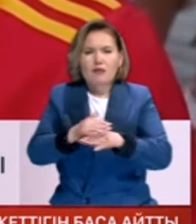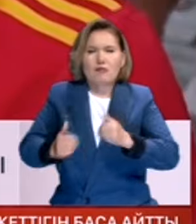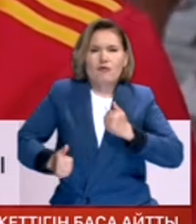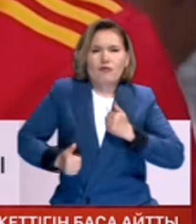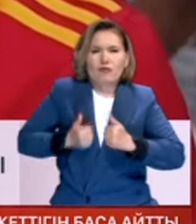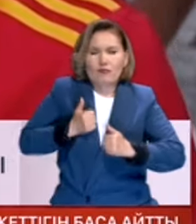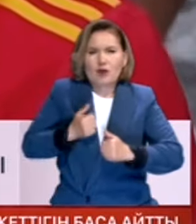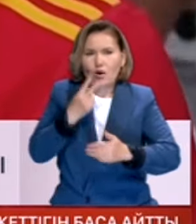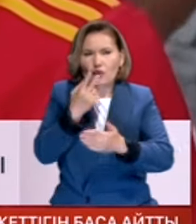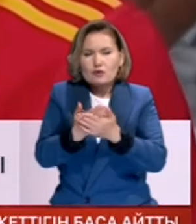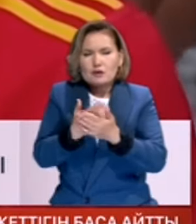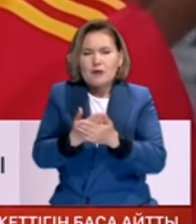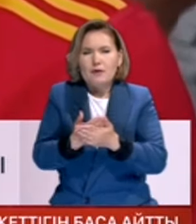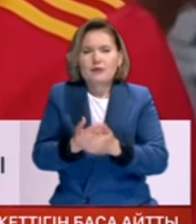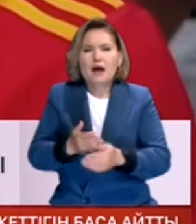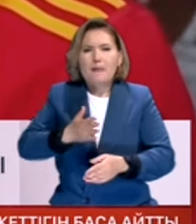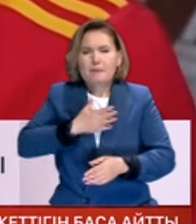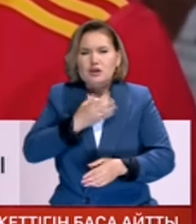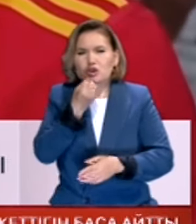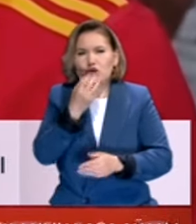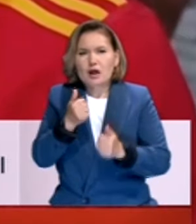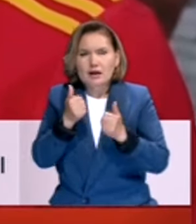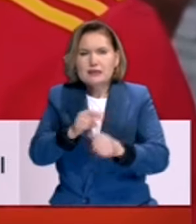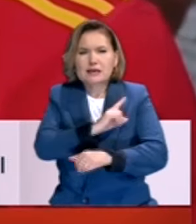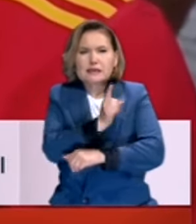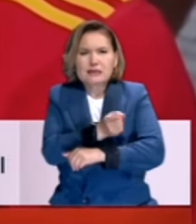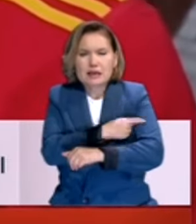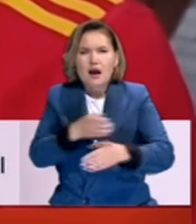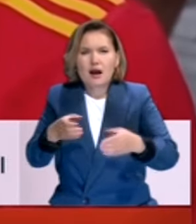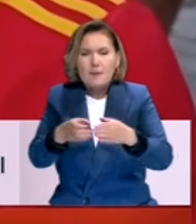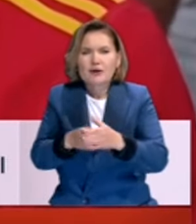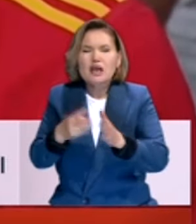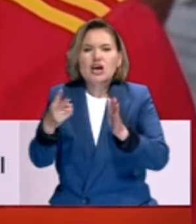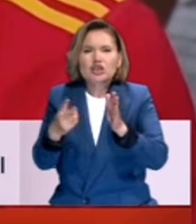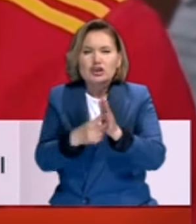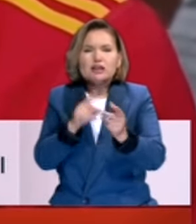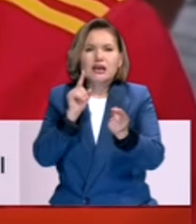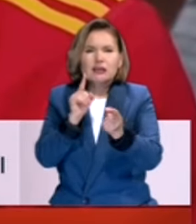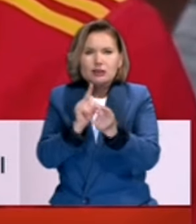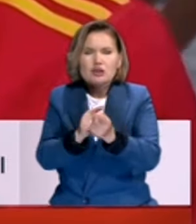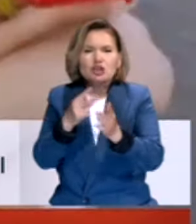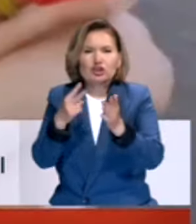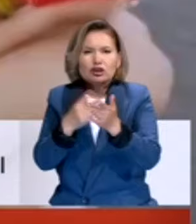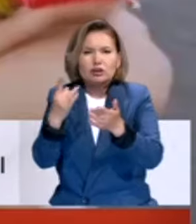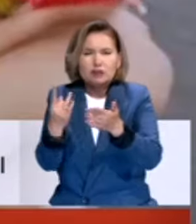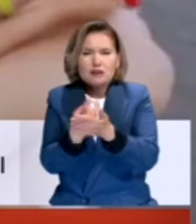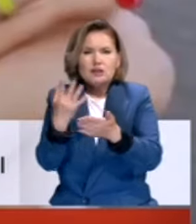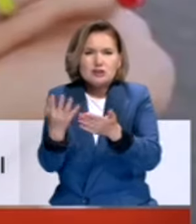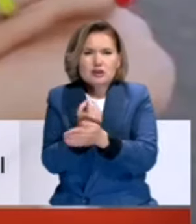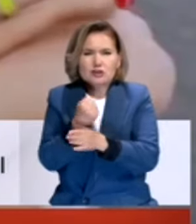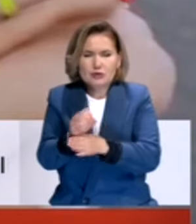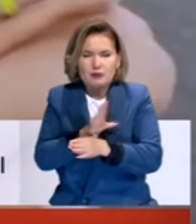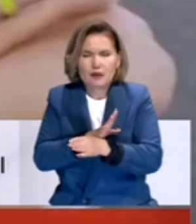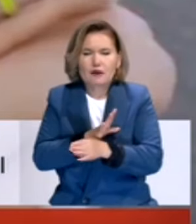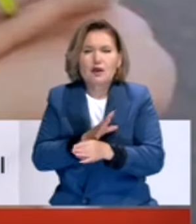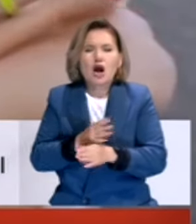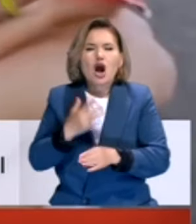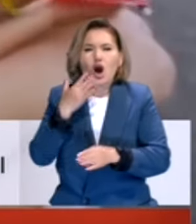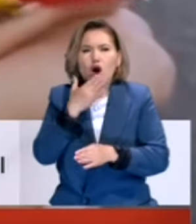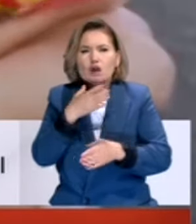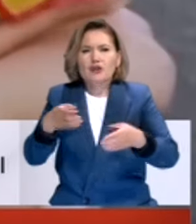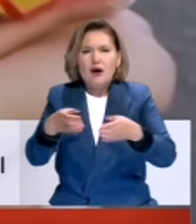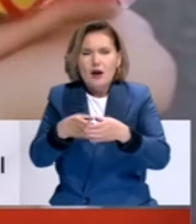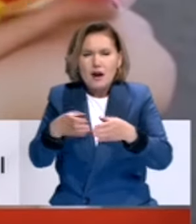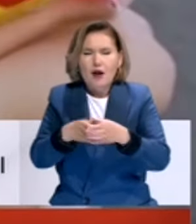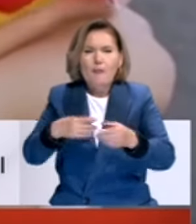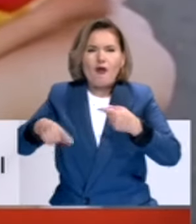команда екенімізді жоққа шығаруға болмайды. 7 кездесуден 7 жеңіс. Лайықтымыз әрине. Бәрінен бұрын ұлттық құрама біздің